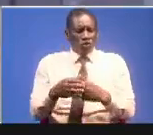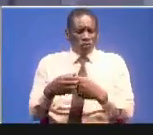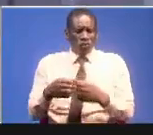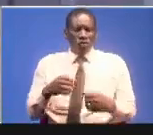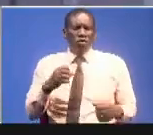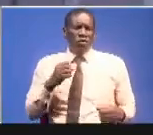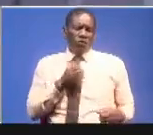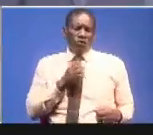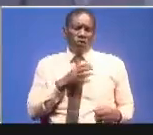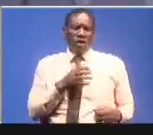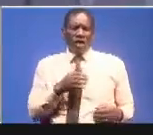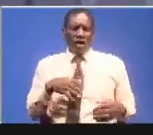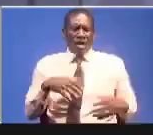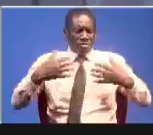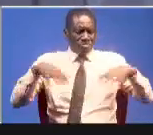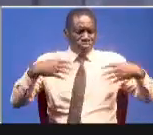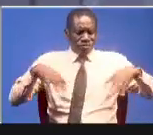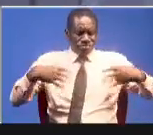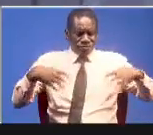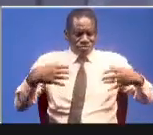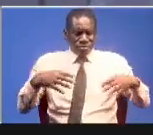anxiety